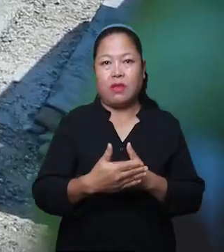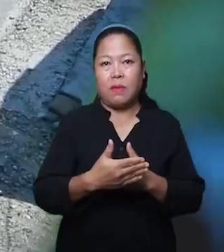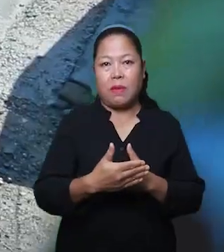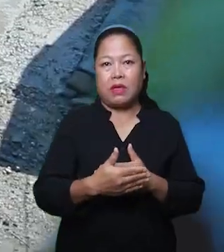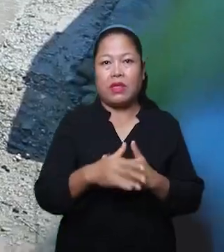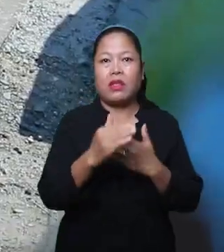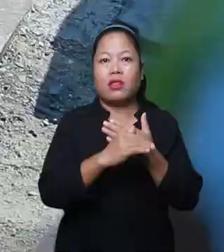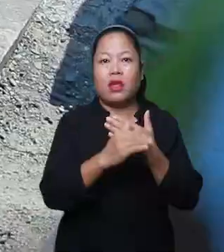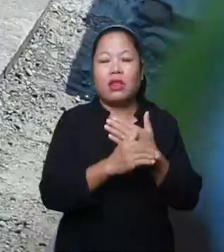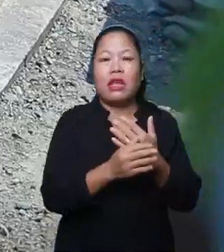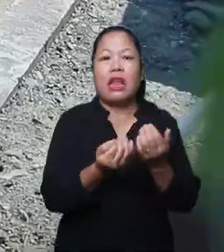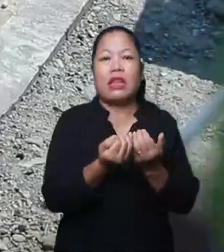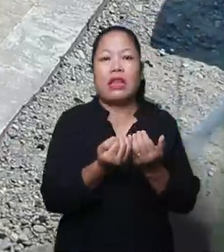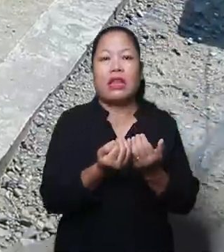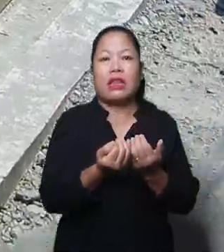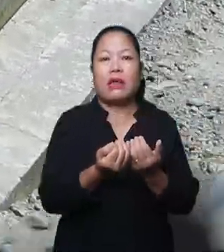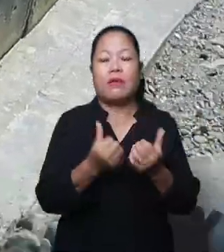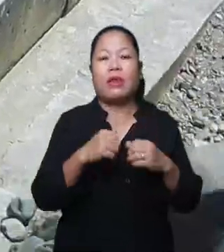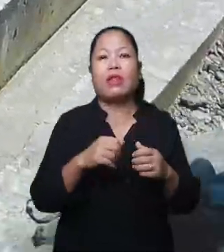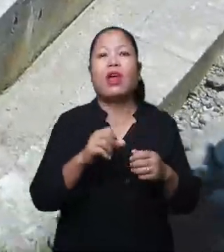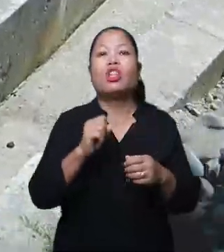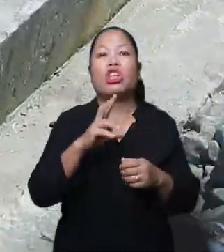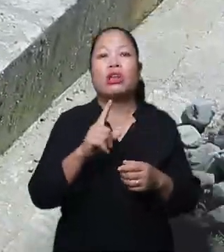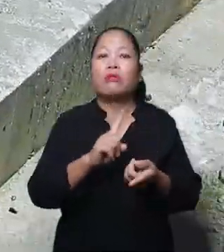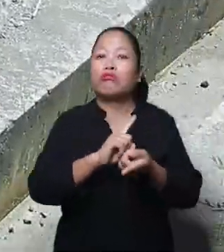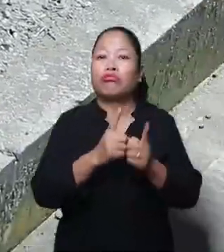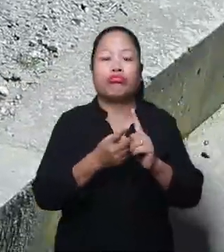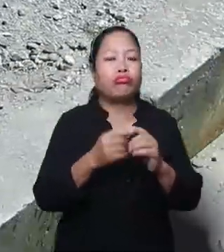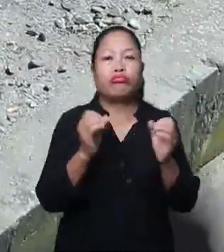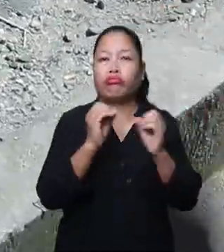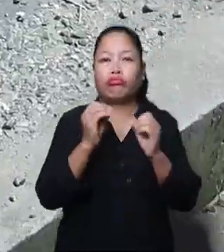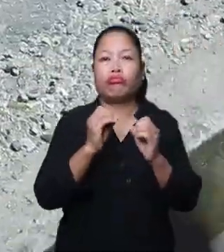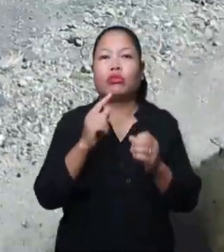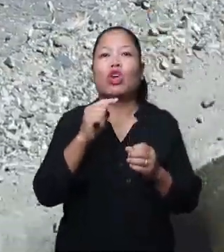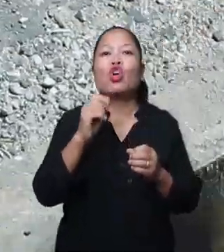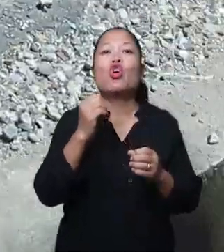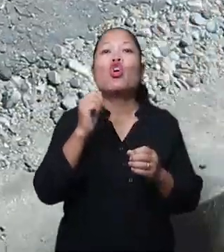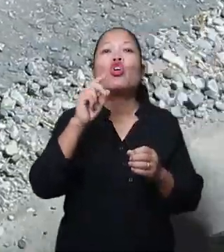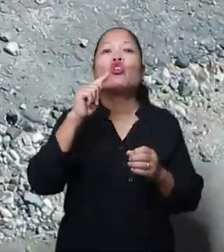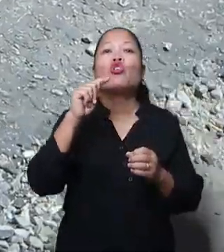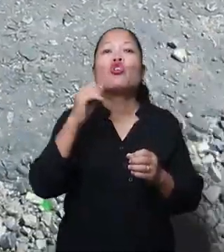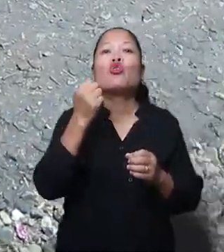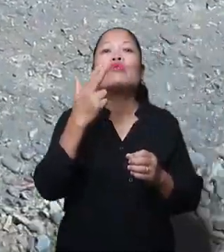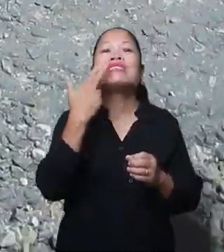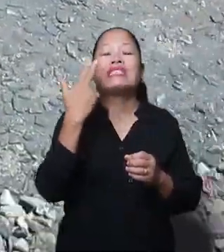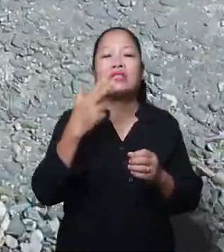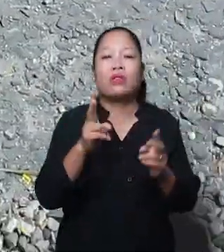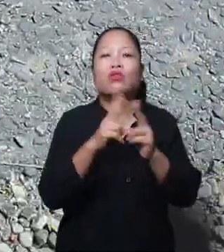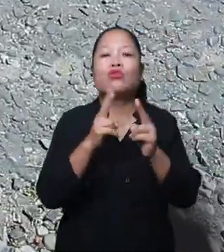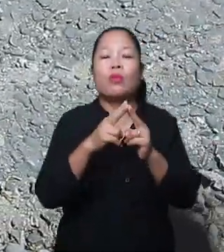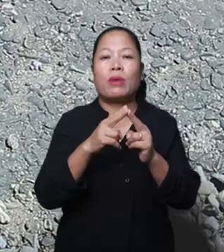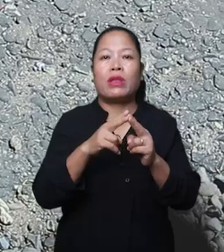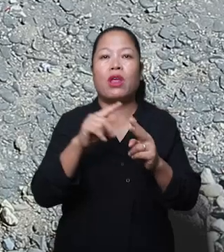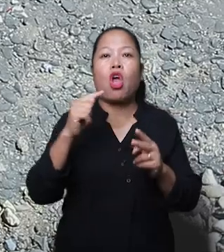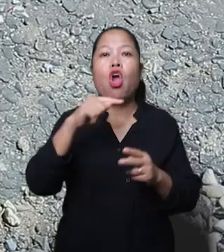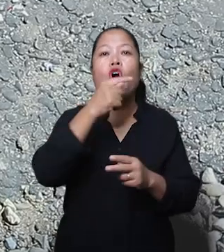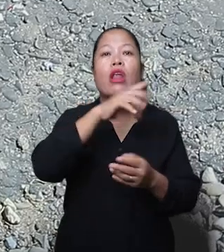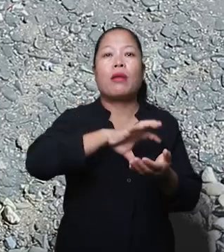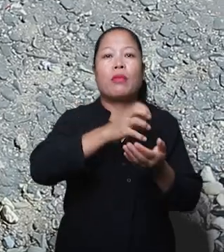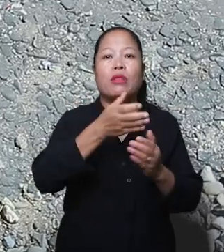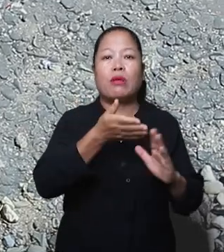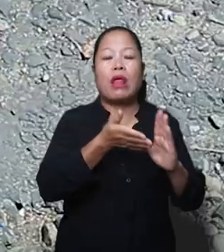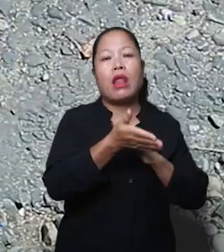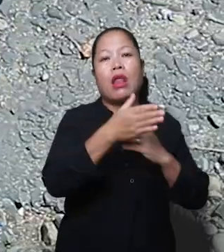लाग्यो। तर केही सुधार नआएपछि केही समय पश्चात कोसिसको समन्वयमा कर्णाली प्रादेशिक